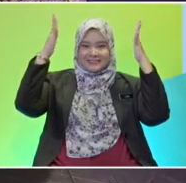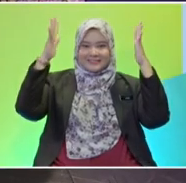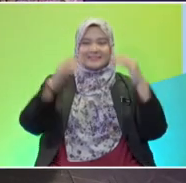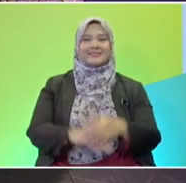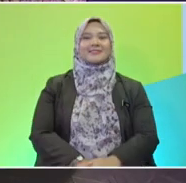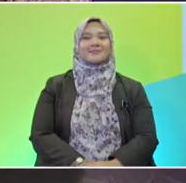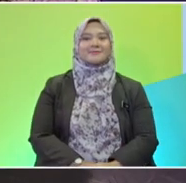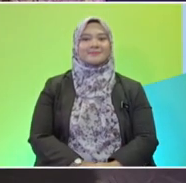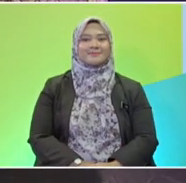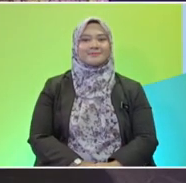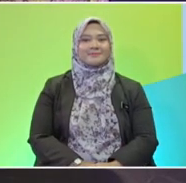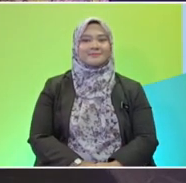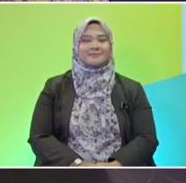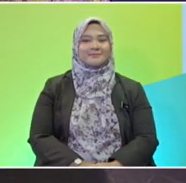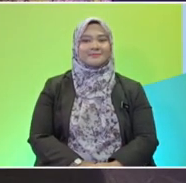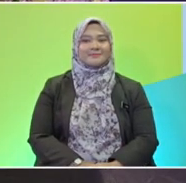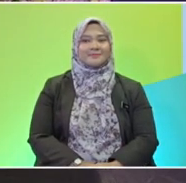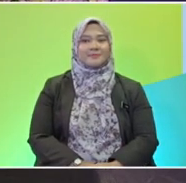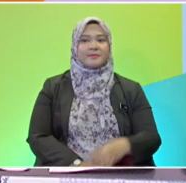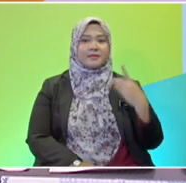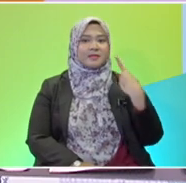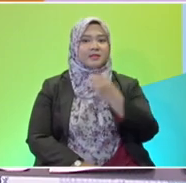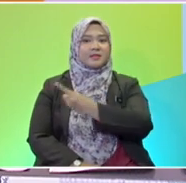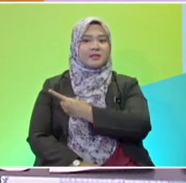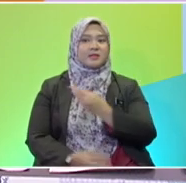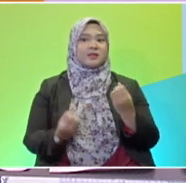jadi rekan-rekan di rumah kita raja